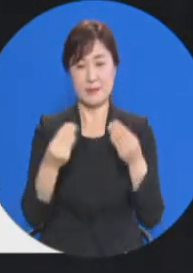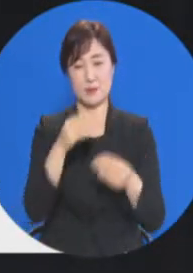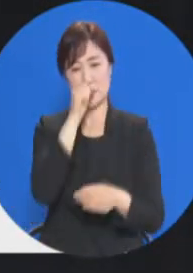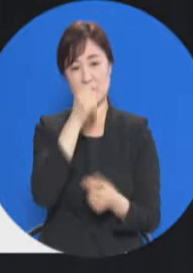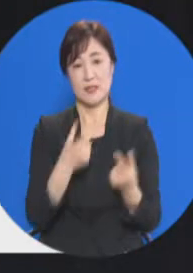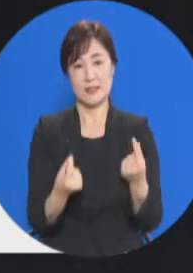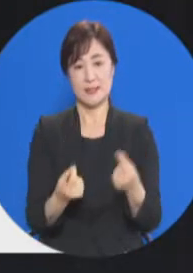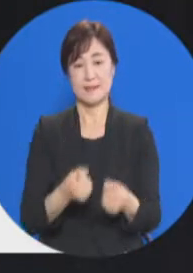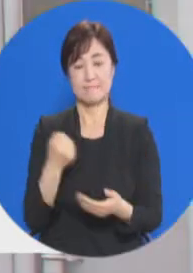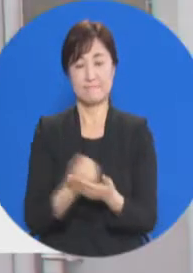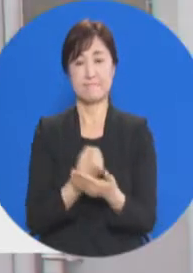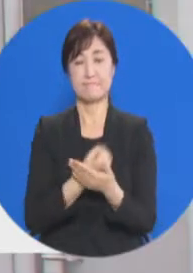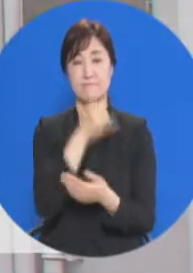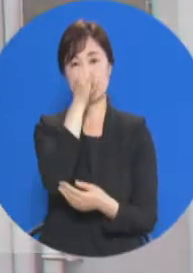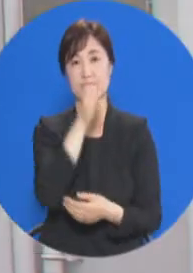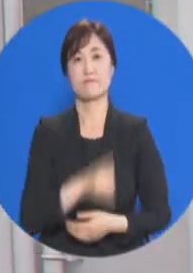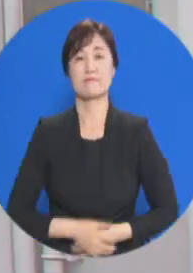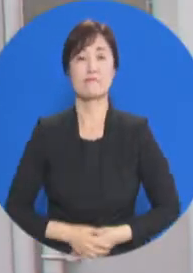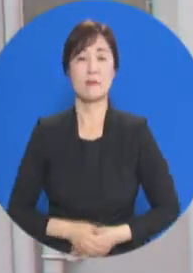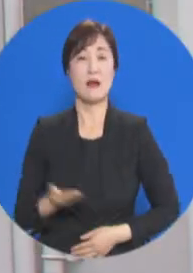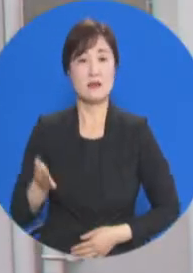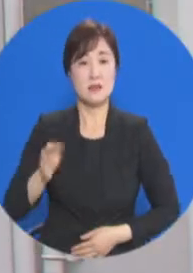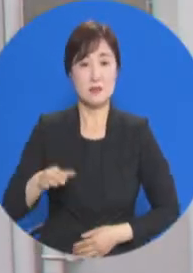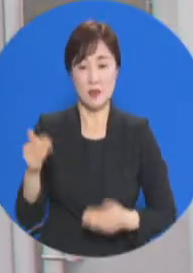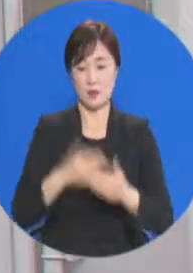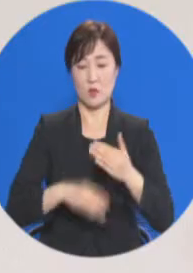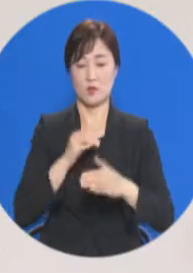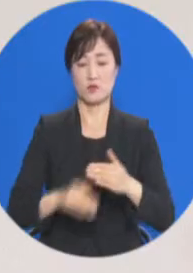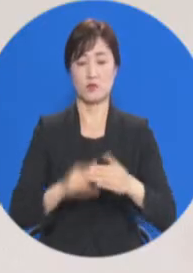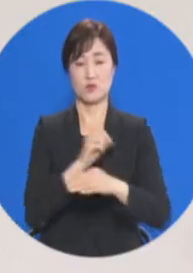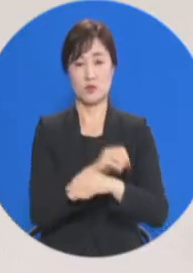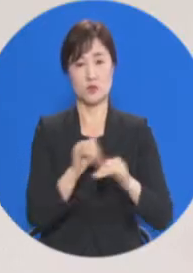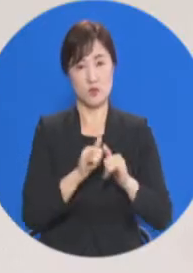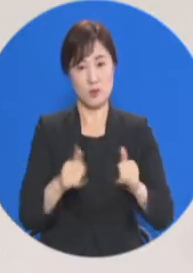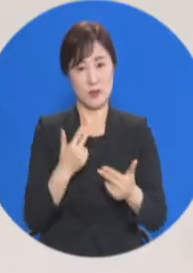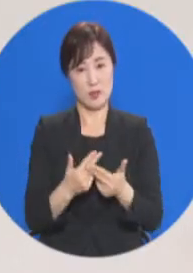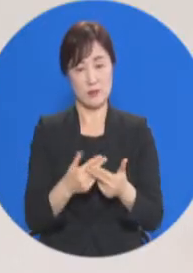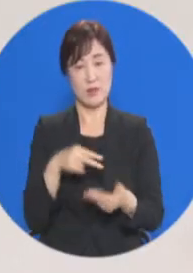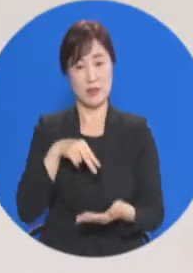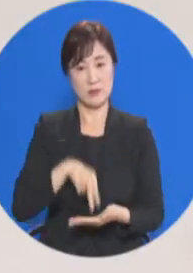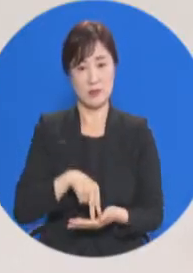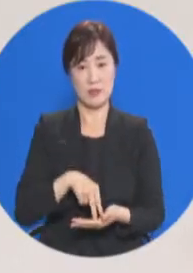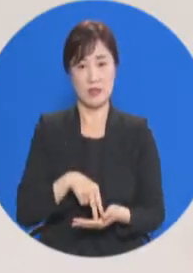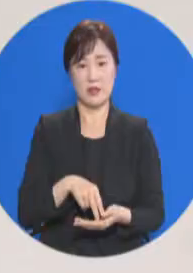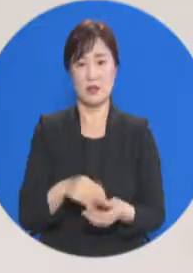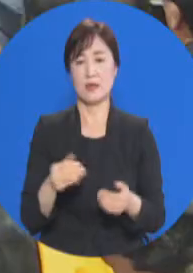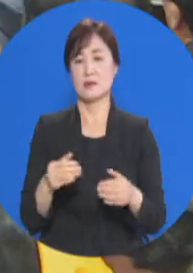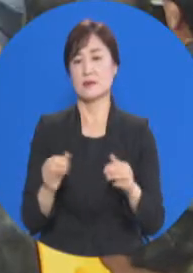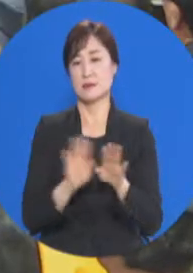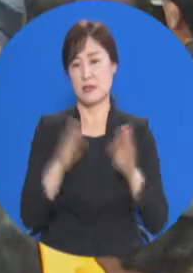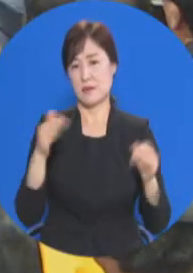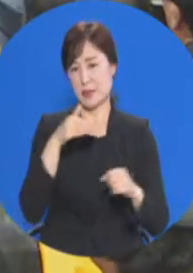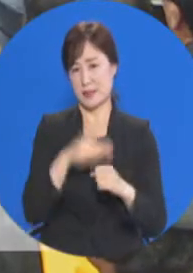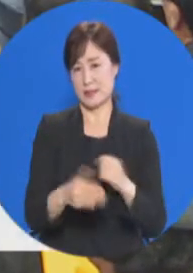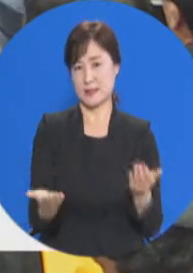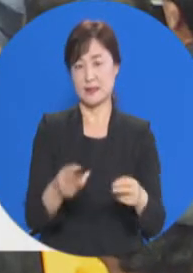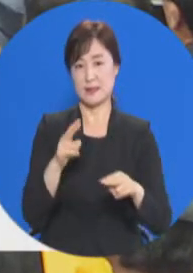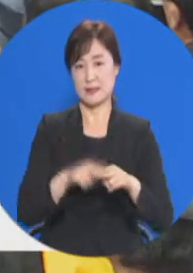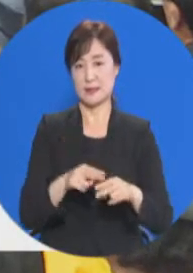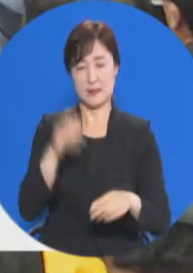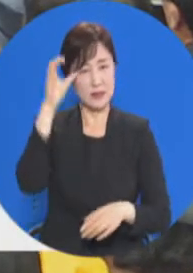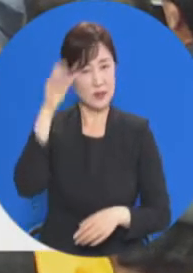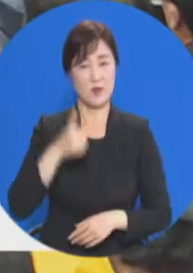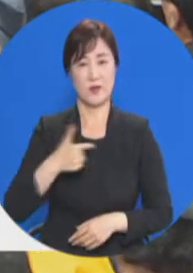하는 아쉬움이 있습니다. 하지만 공무원 노조는 개방형직에 기대감이 너무 컸다고 지적합니다. 일부 사업에